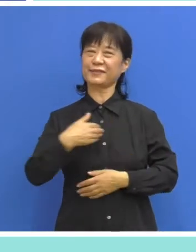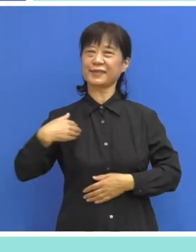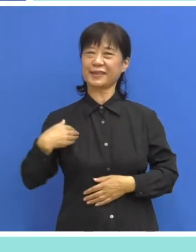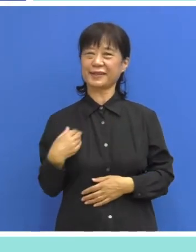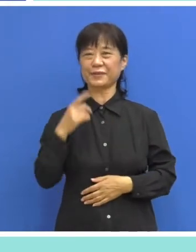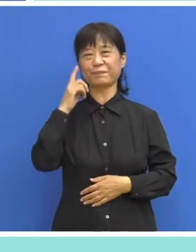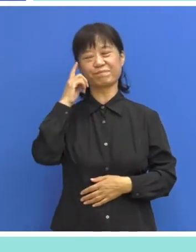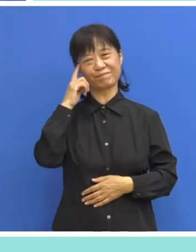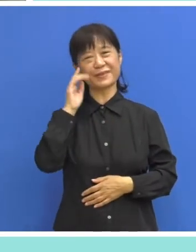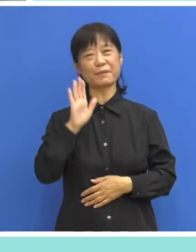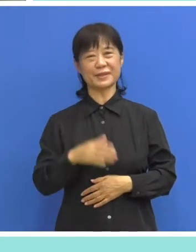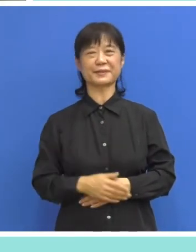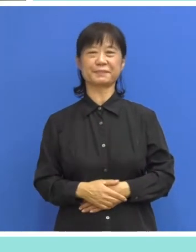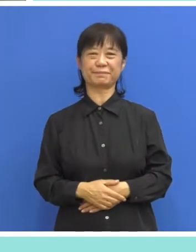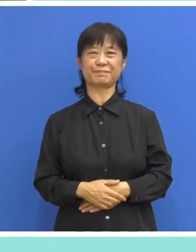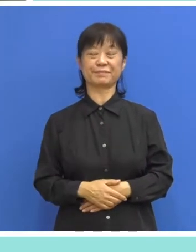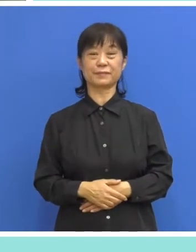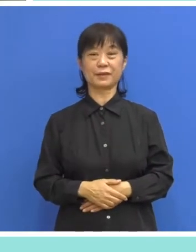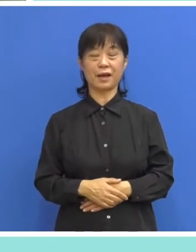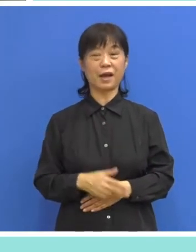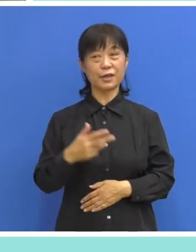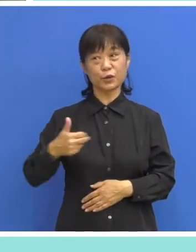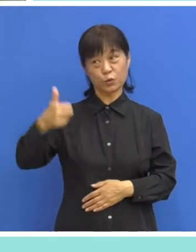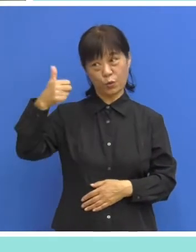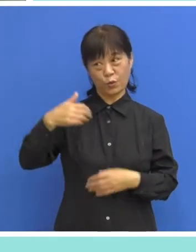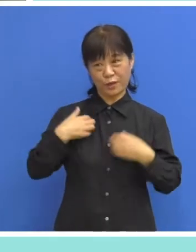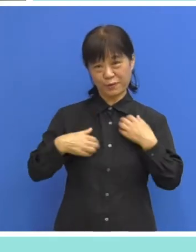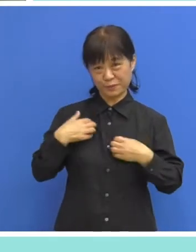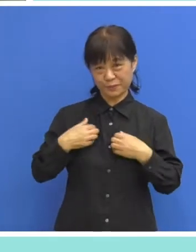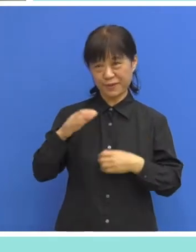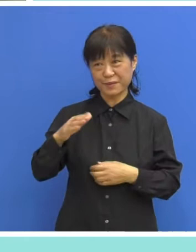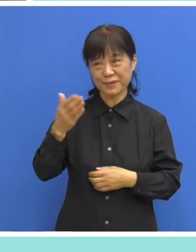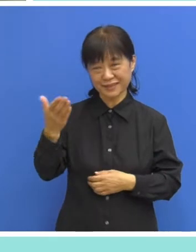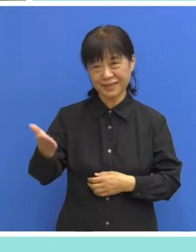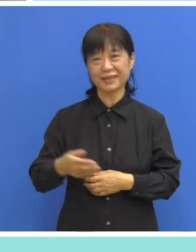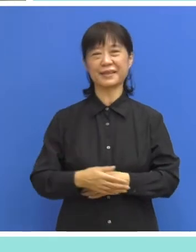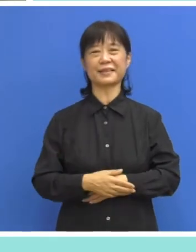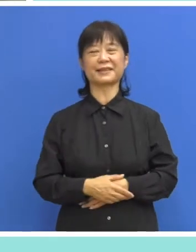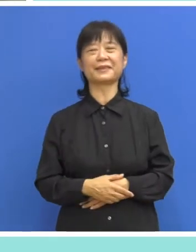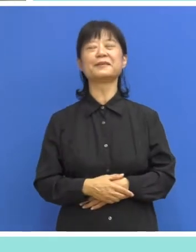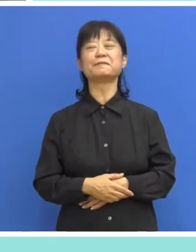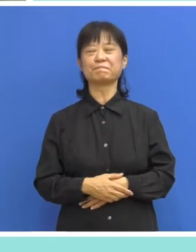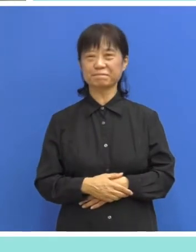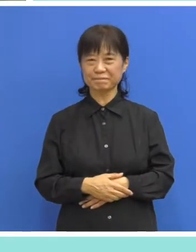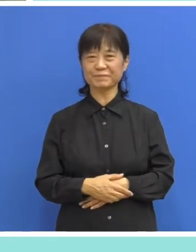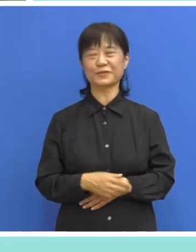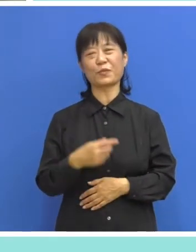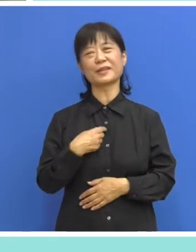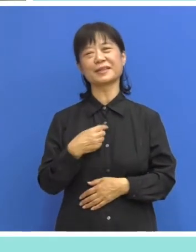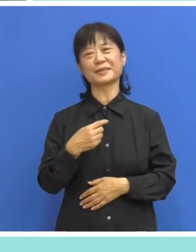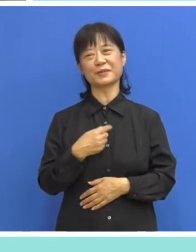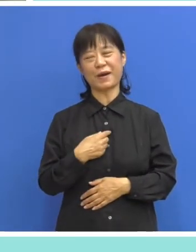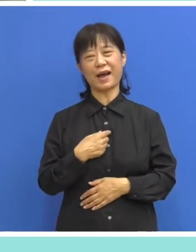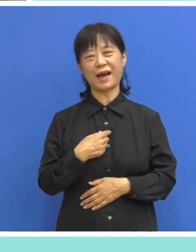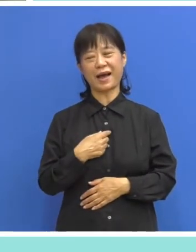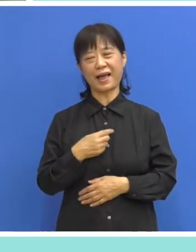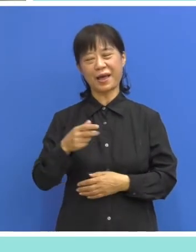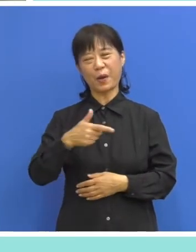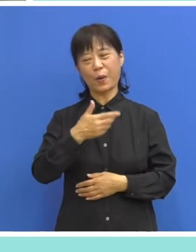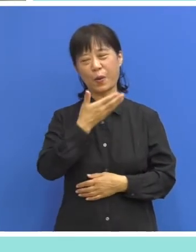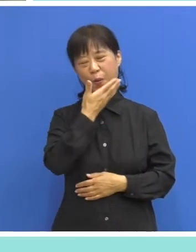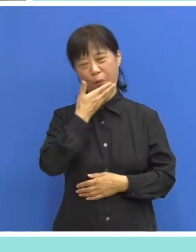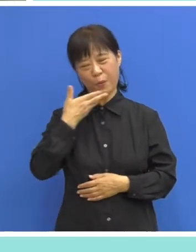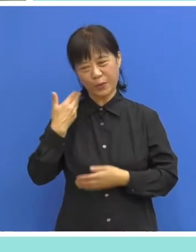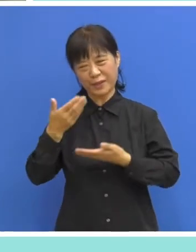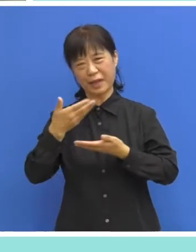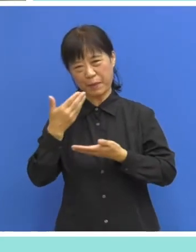考えています。 何か市長が楽しみにされていることとかあったりしますか？ 私はですね、まあ、グルメフェアの、